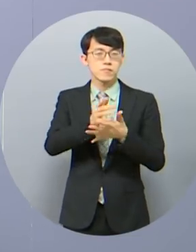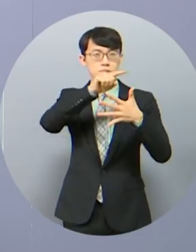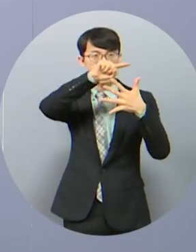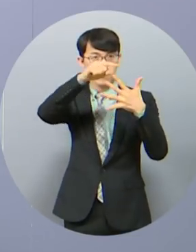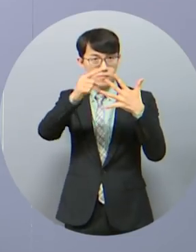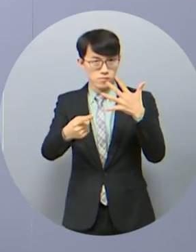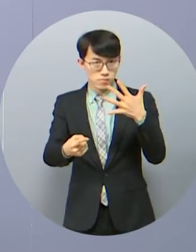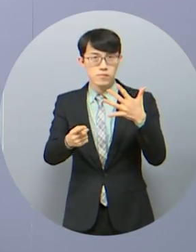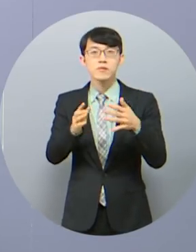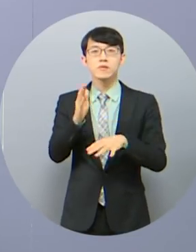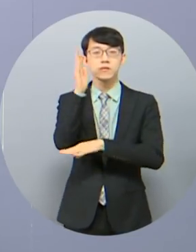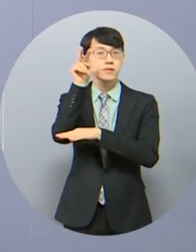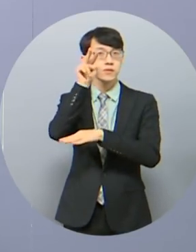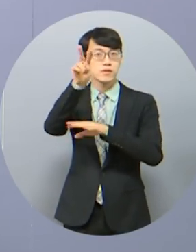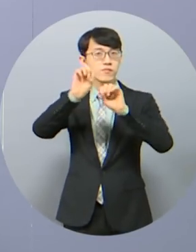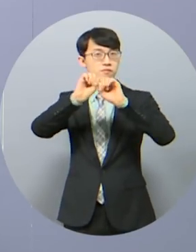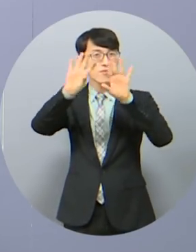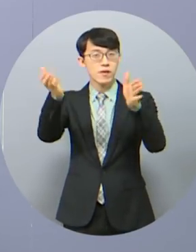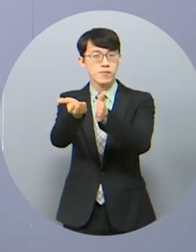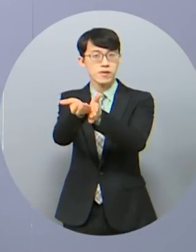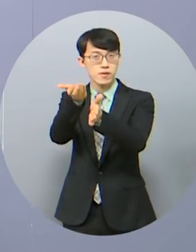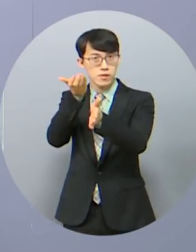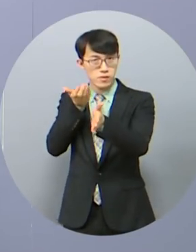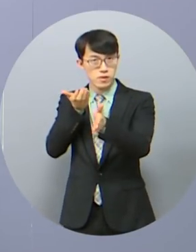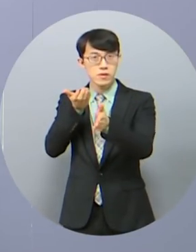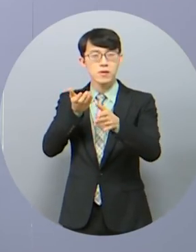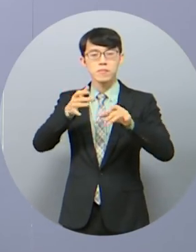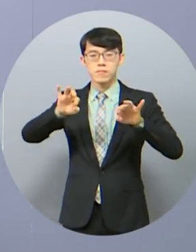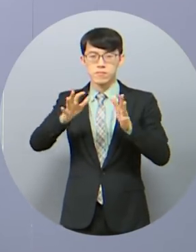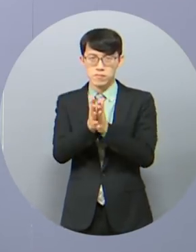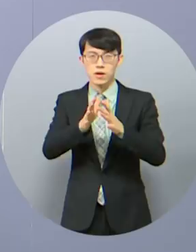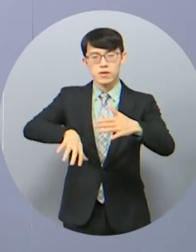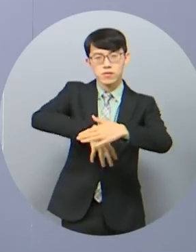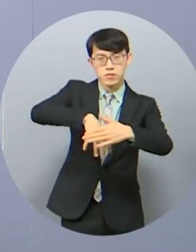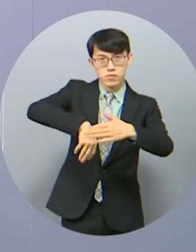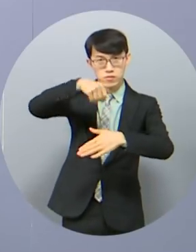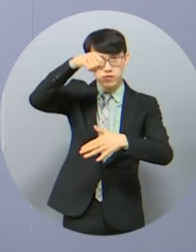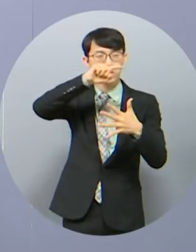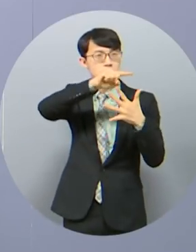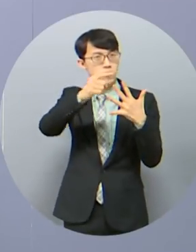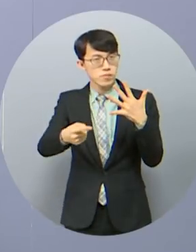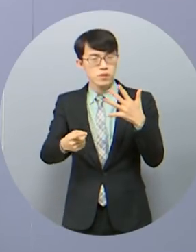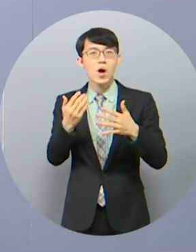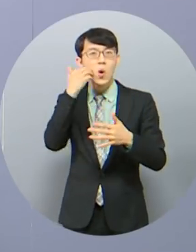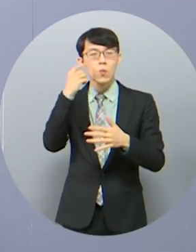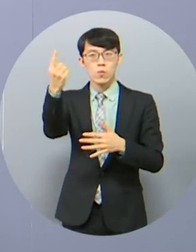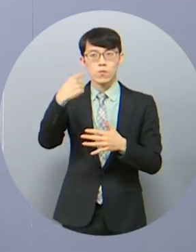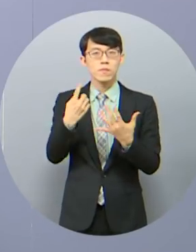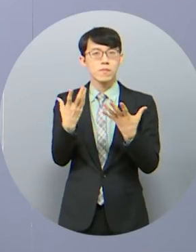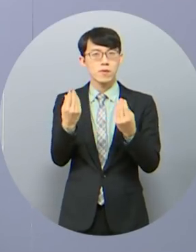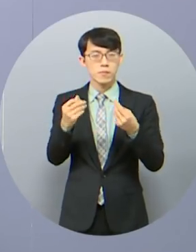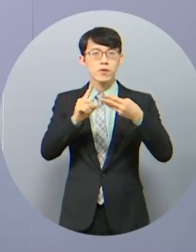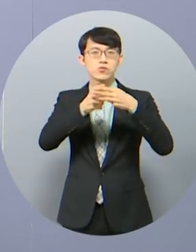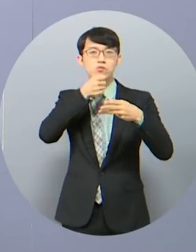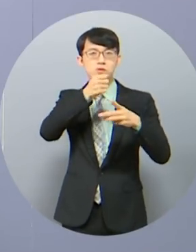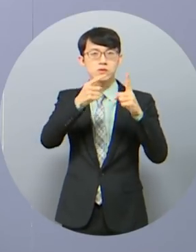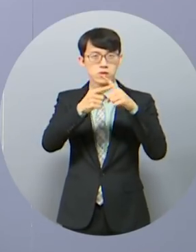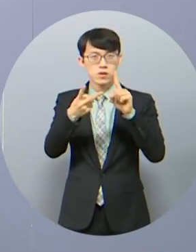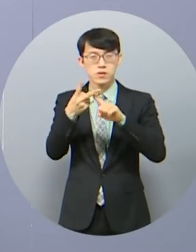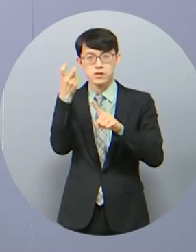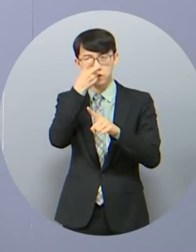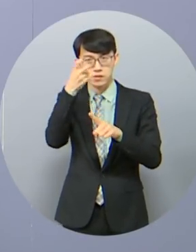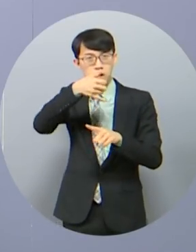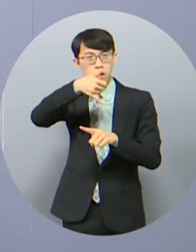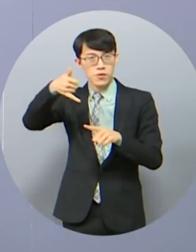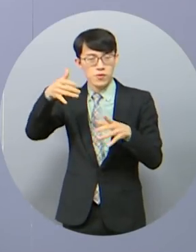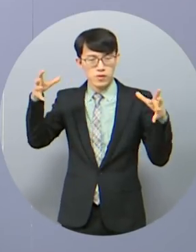是政见发表会开始前当场抽定的，未到场则由主持人会同监察人员一同代